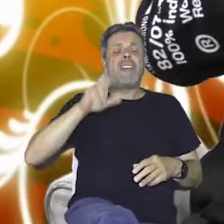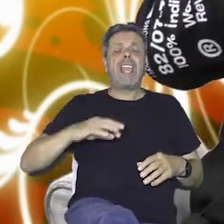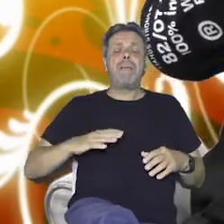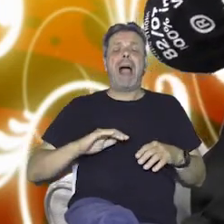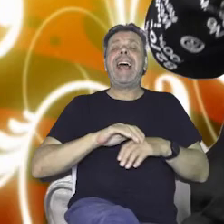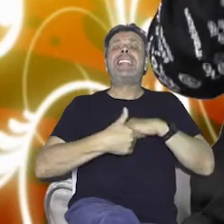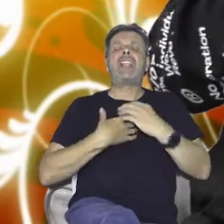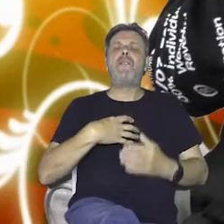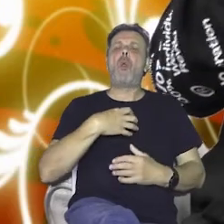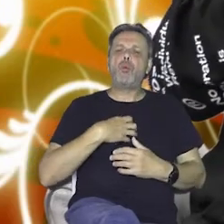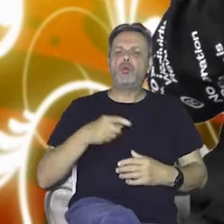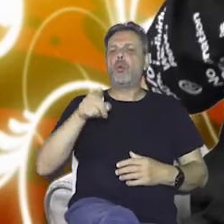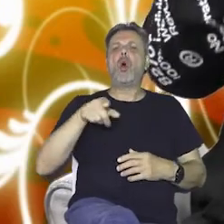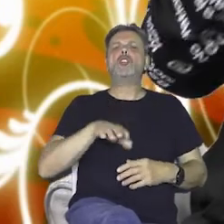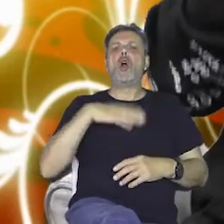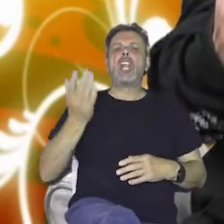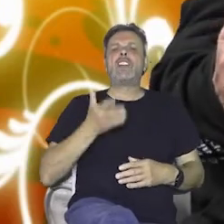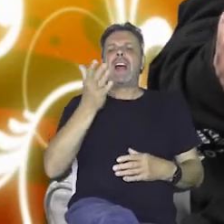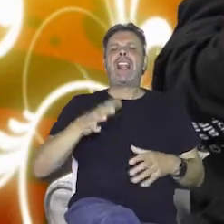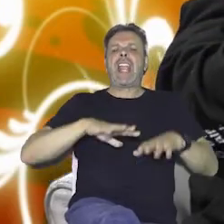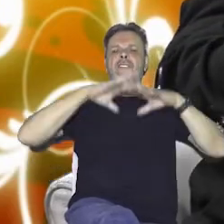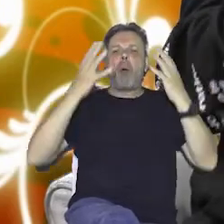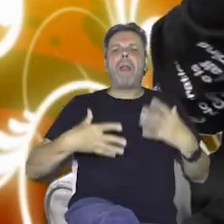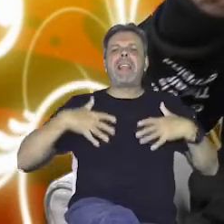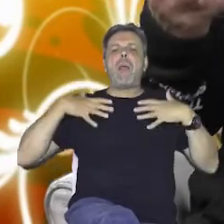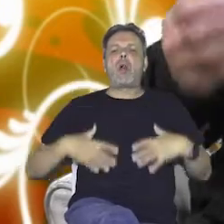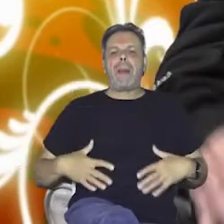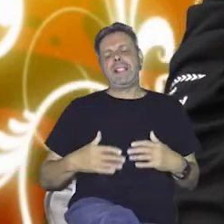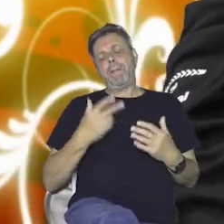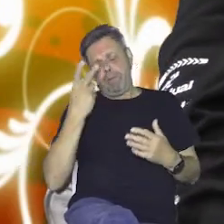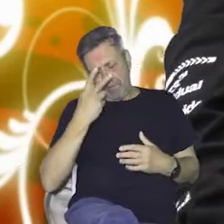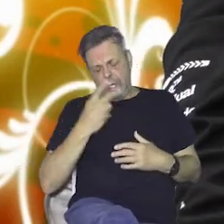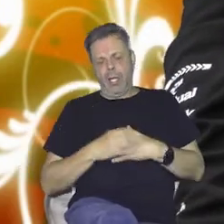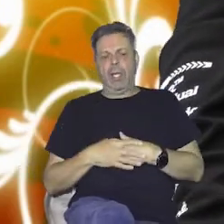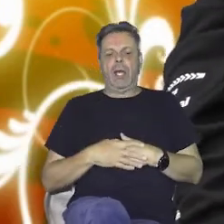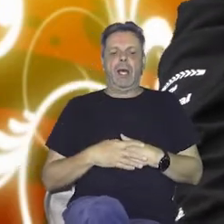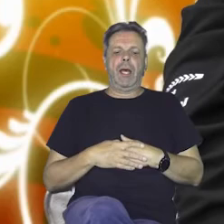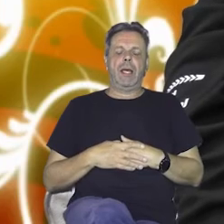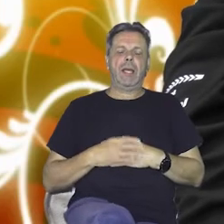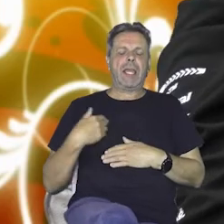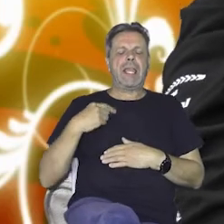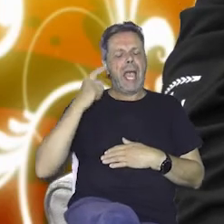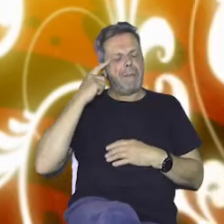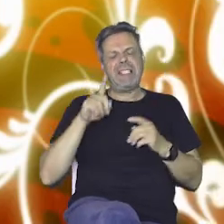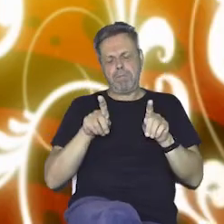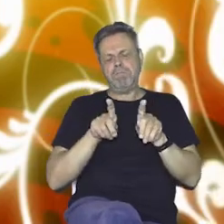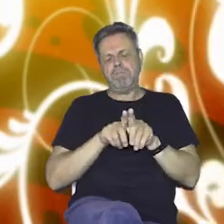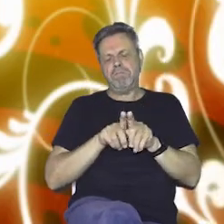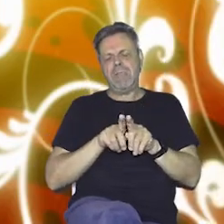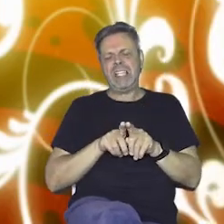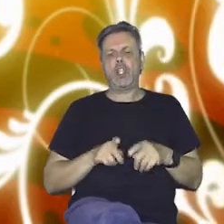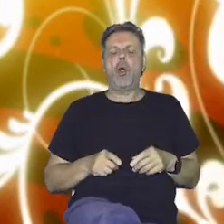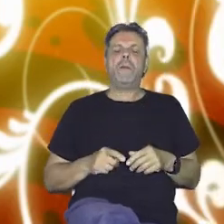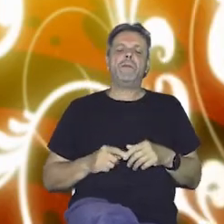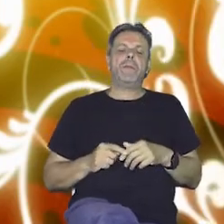se to sve odražava na njegov cijeli organizam. Tako je. Bar ja točno tako mislim. Ja mislim da isto tako mislim i mislim da